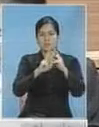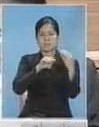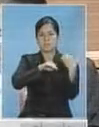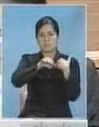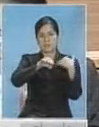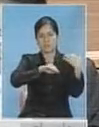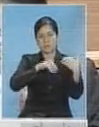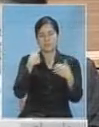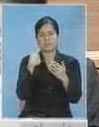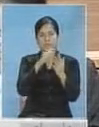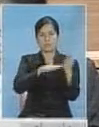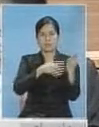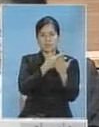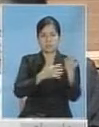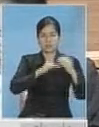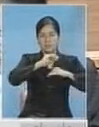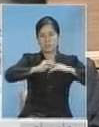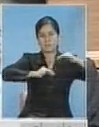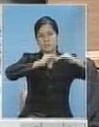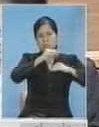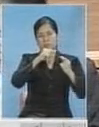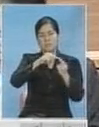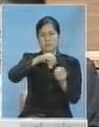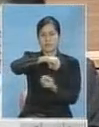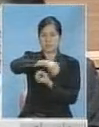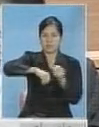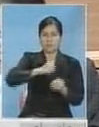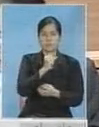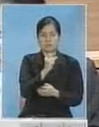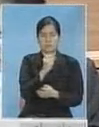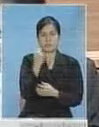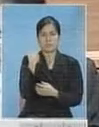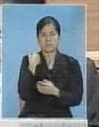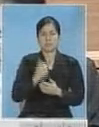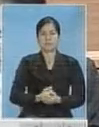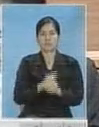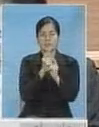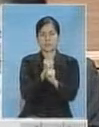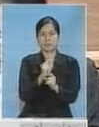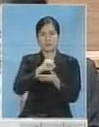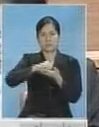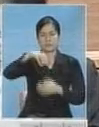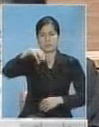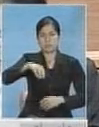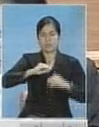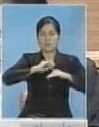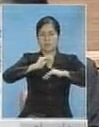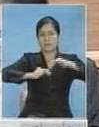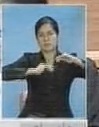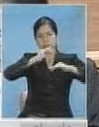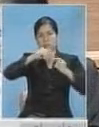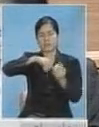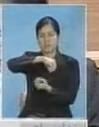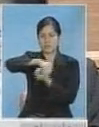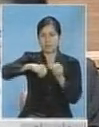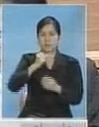ำตามแผนพัฒนาเศรษฐกิจไหมหรือว่าทำตามที่สภาพัฒน์นะครับได้มีแผนงานไว้ในการที่จะพัฒน